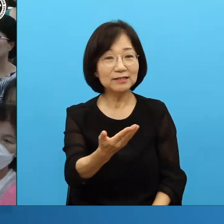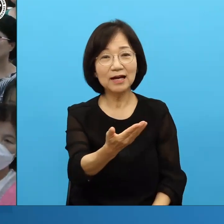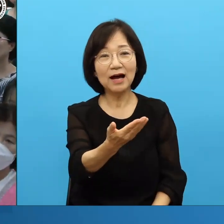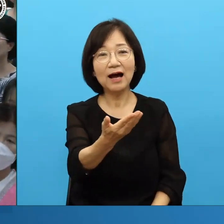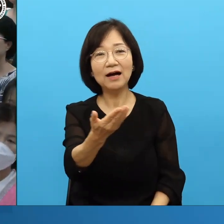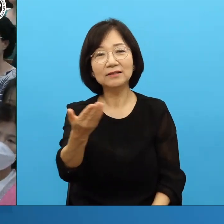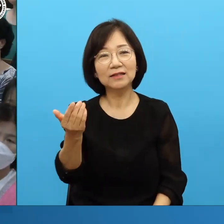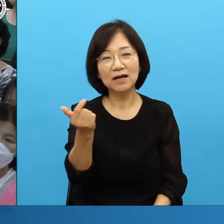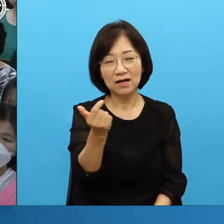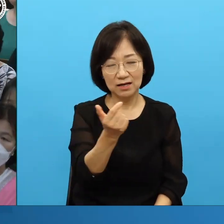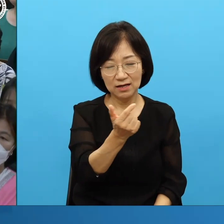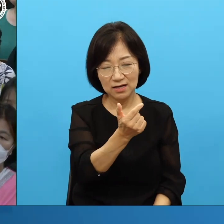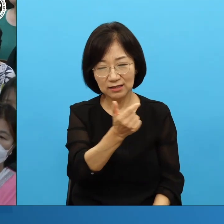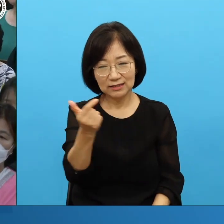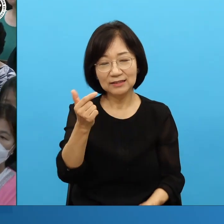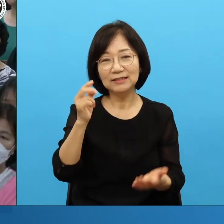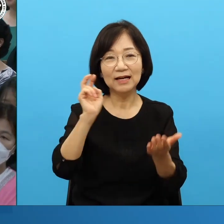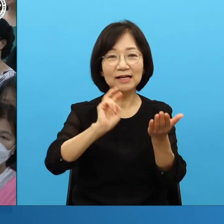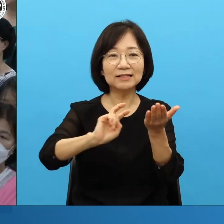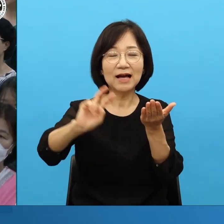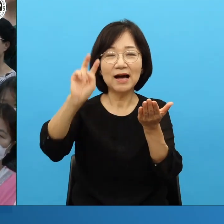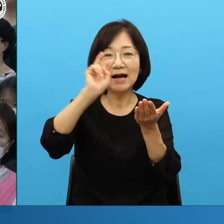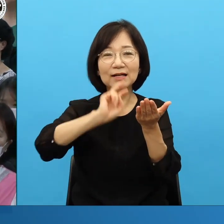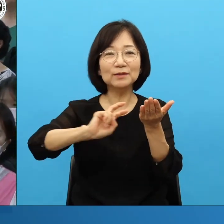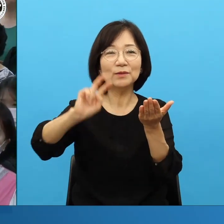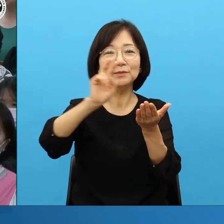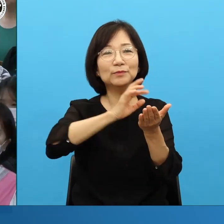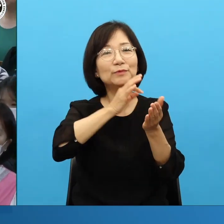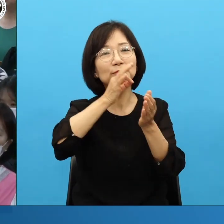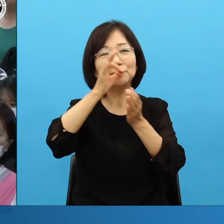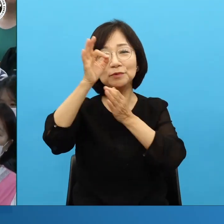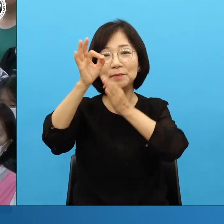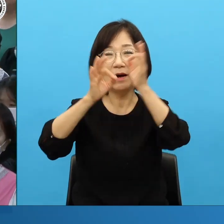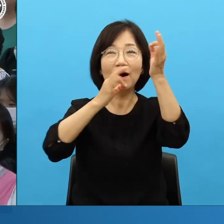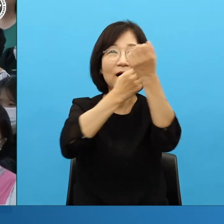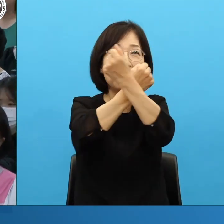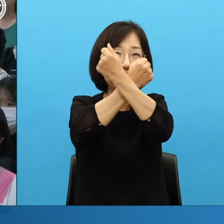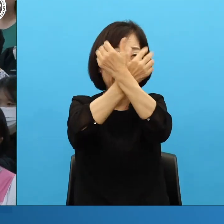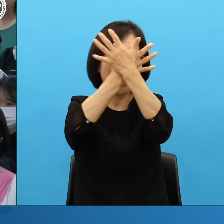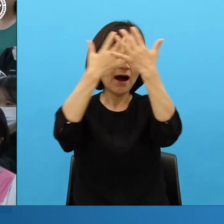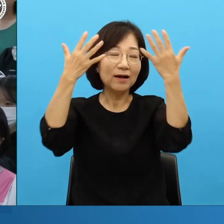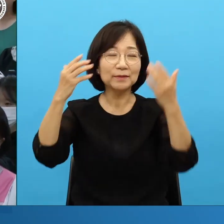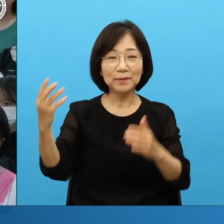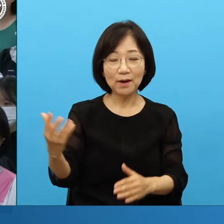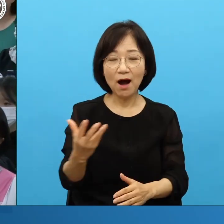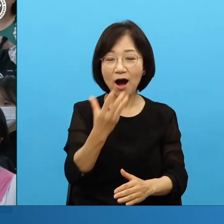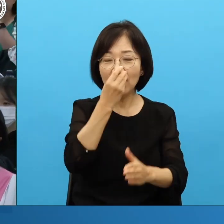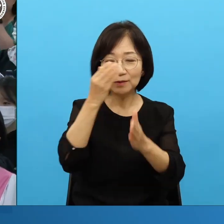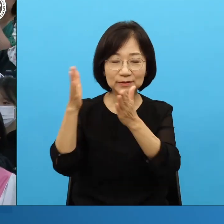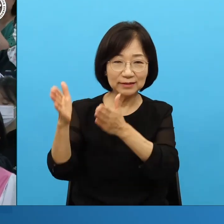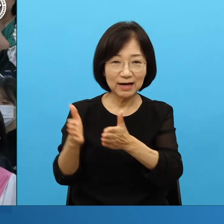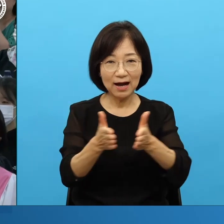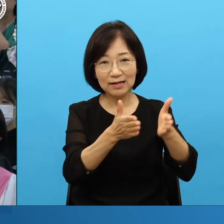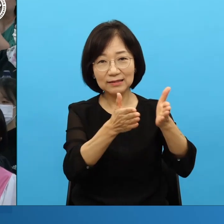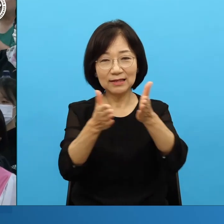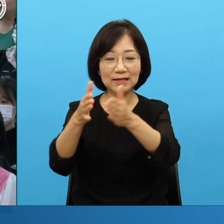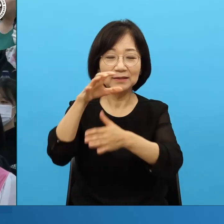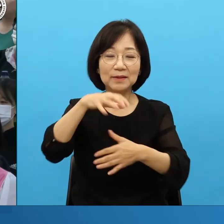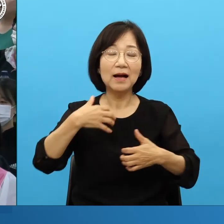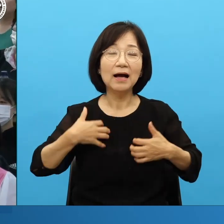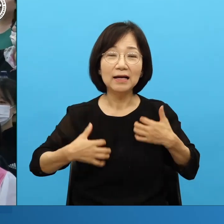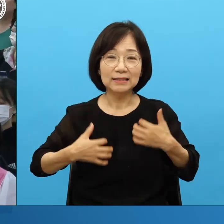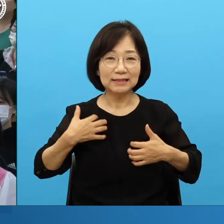하나님의 자녀여 그게 찬송 부르며 맑고 거룩한